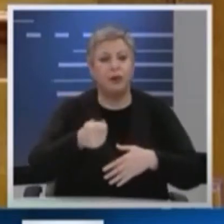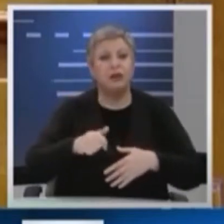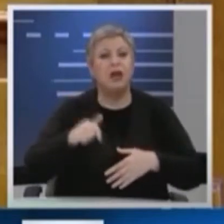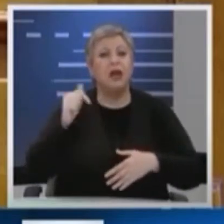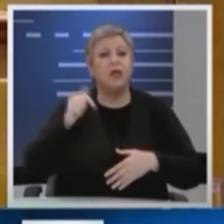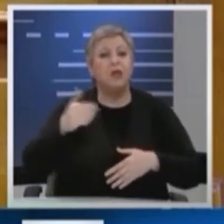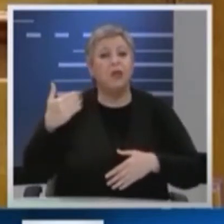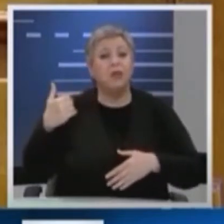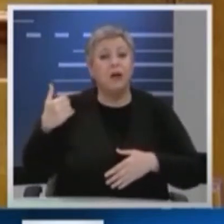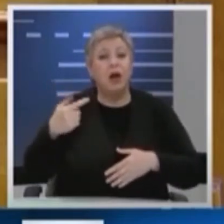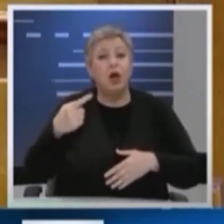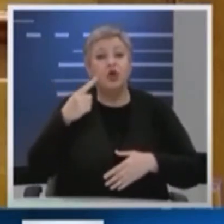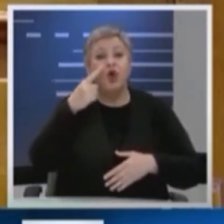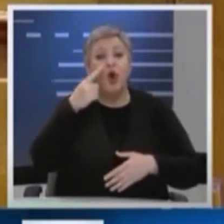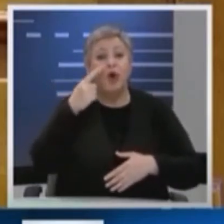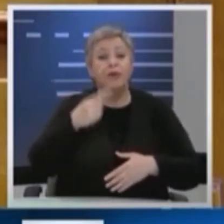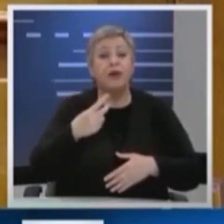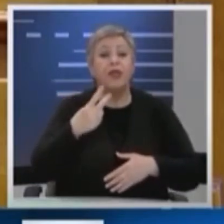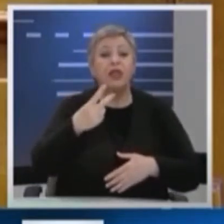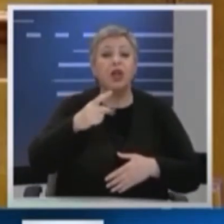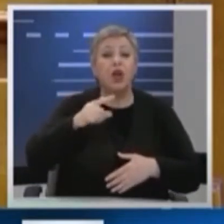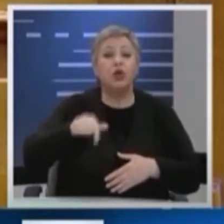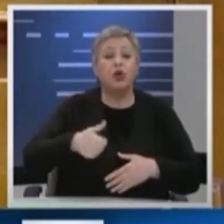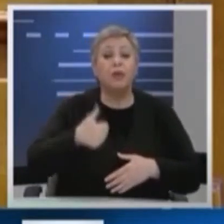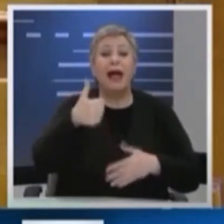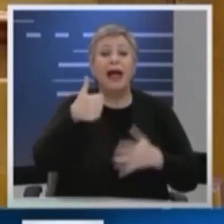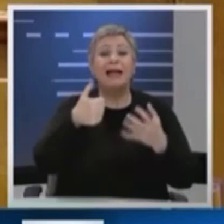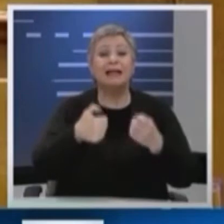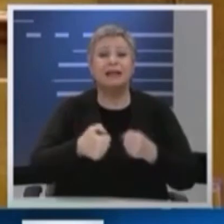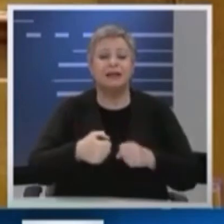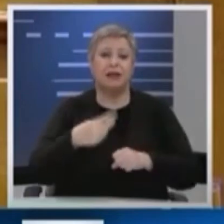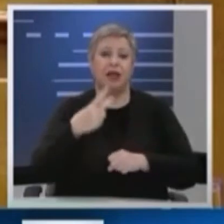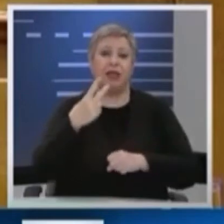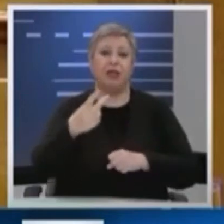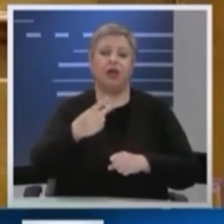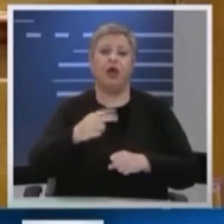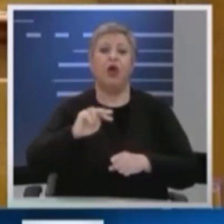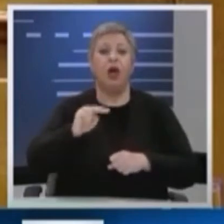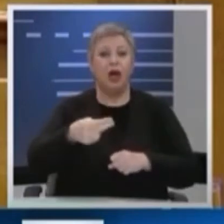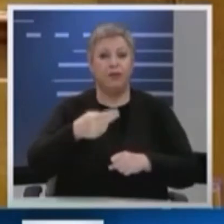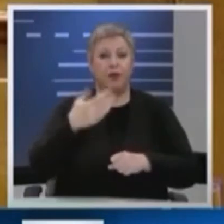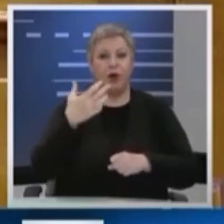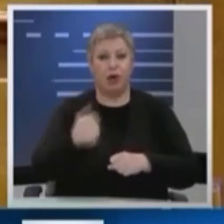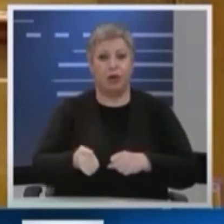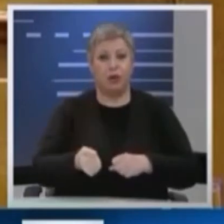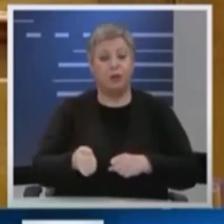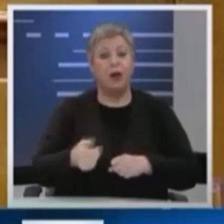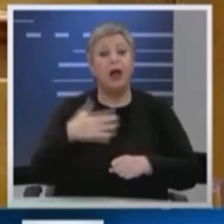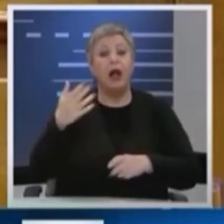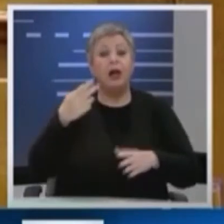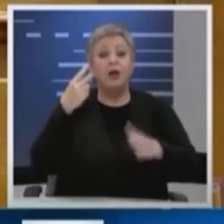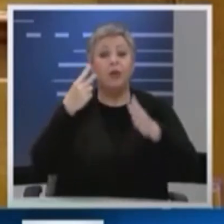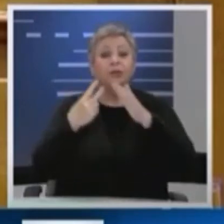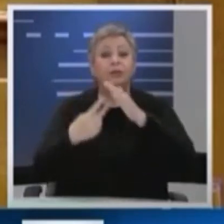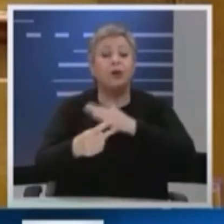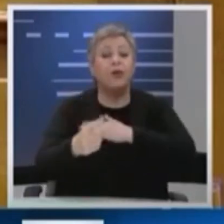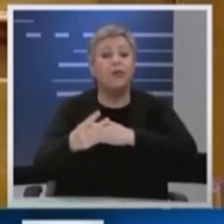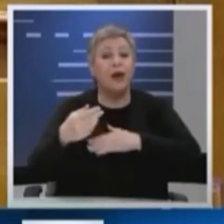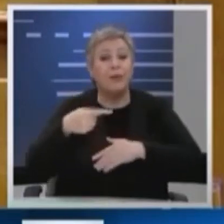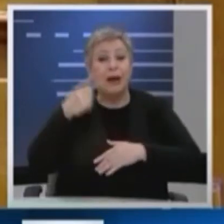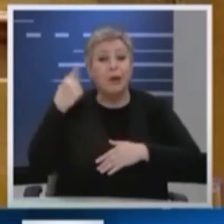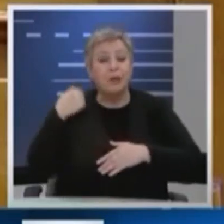τέλος Νοεμβρίου έφτασαν τα 2,62 δισεκατομμύρια ευρώ, ενώ προβλεπόταν ο μηδενισμός τους για το τέλος